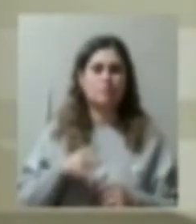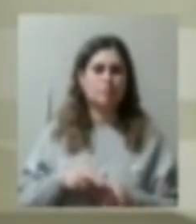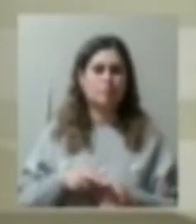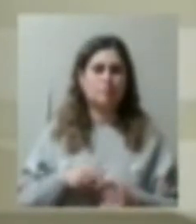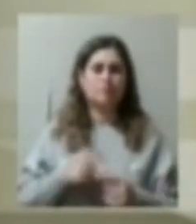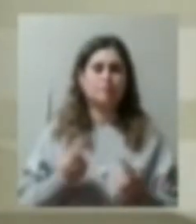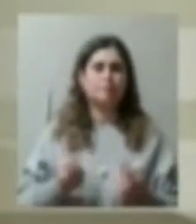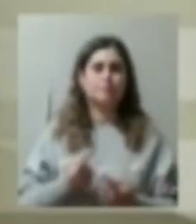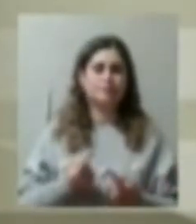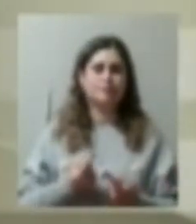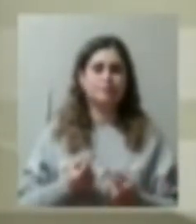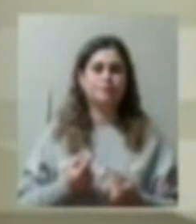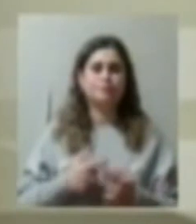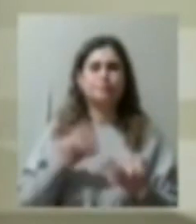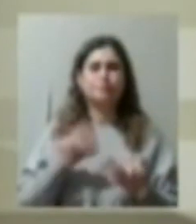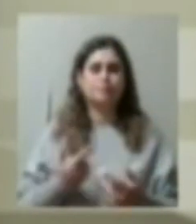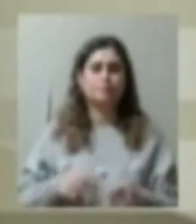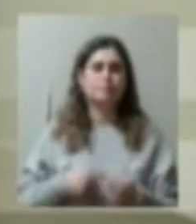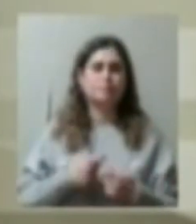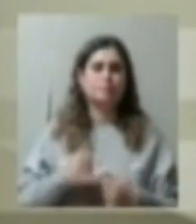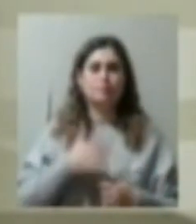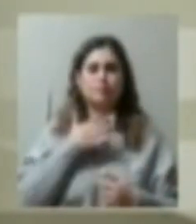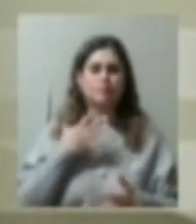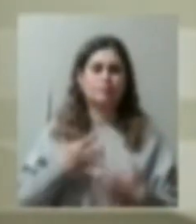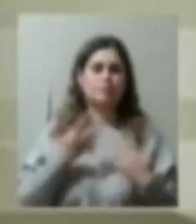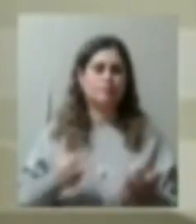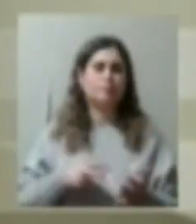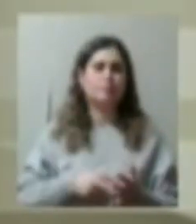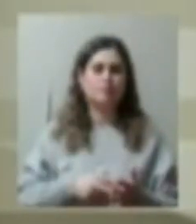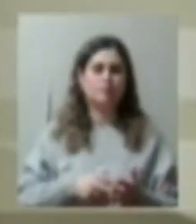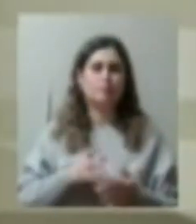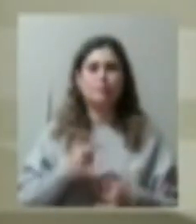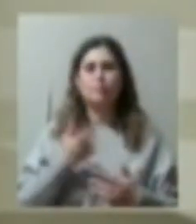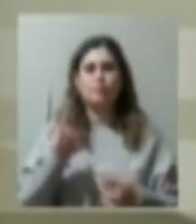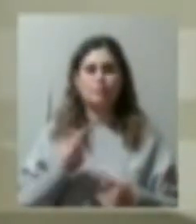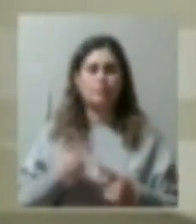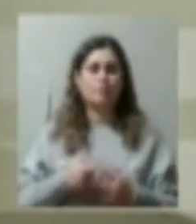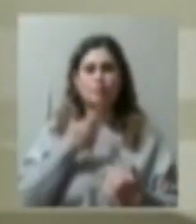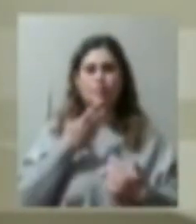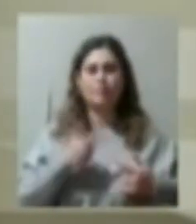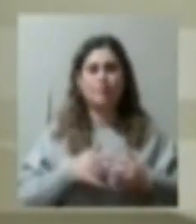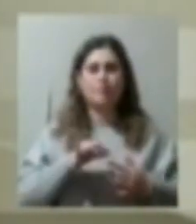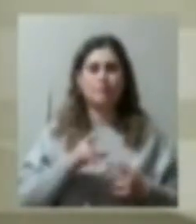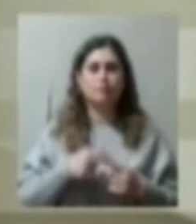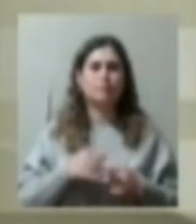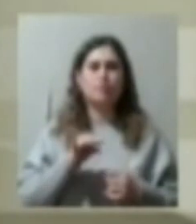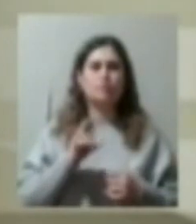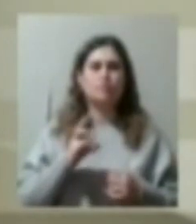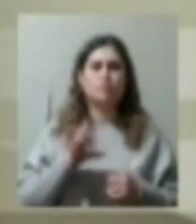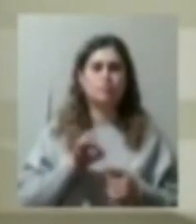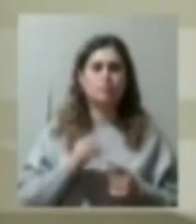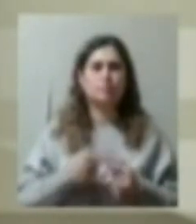що кількість порушень вона набагато більша. Але, ну, по-перше, ми не можемо бути скрізь одночасно.